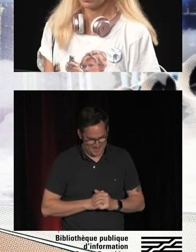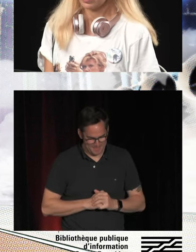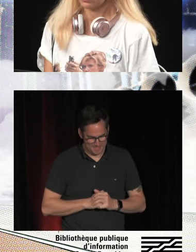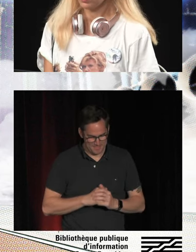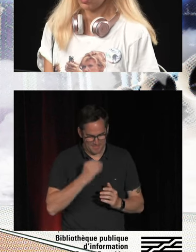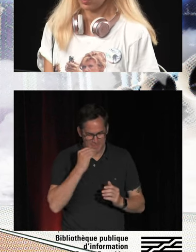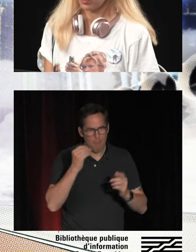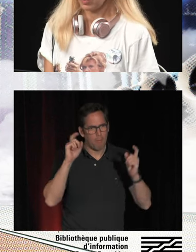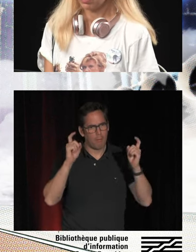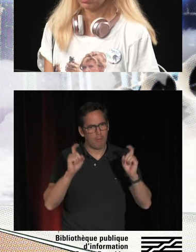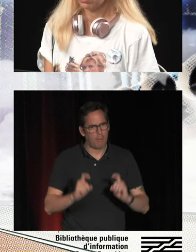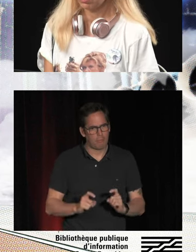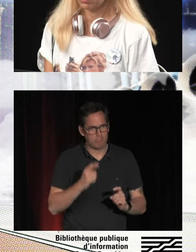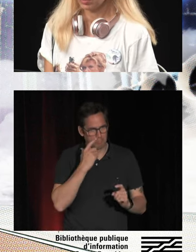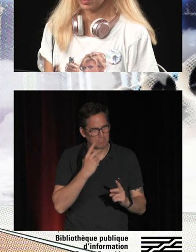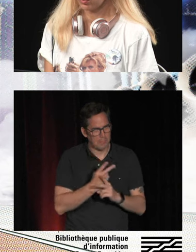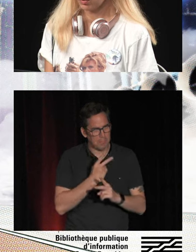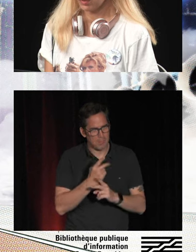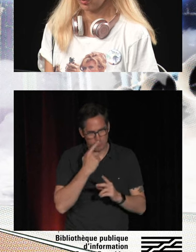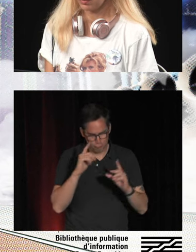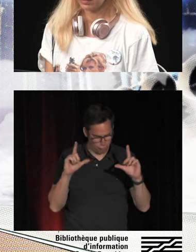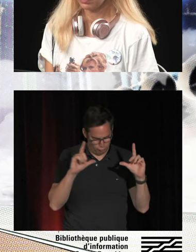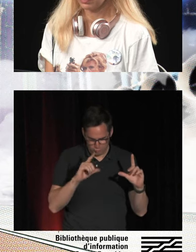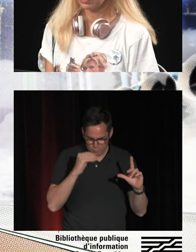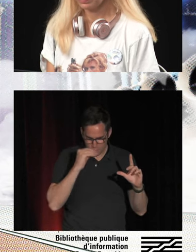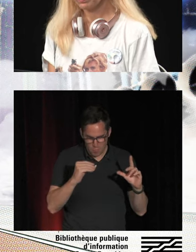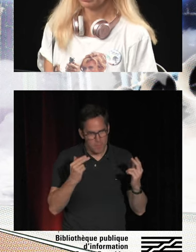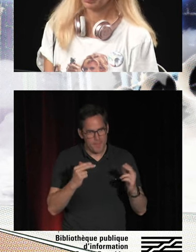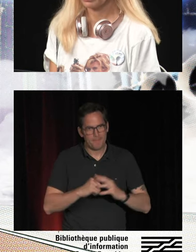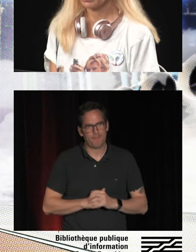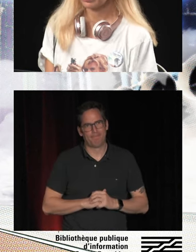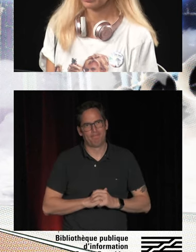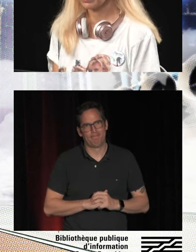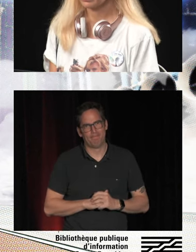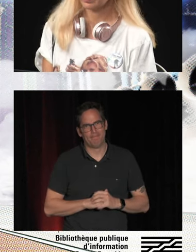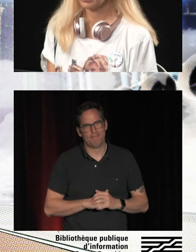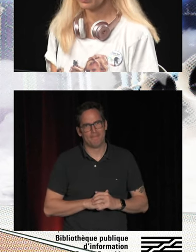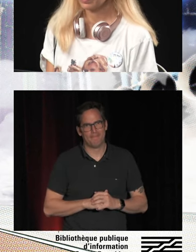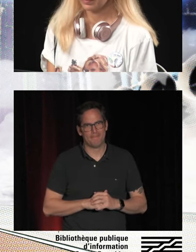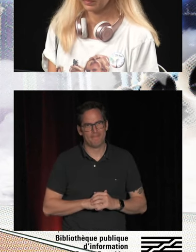C'est bon, on y voit clair. En fait, on s'en sort bien. En vrai, on s'en sort plutôt bien.